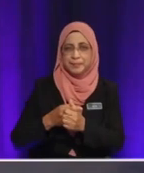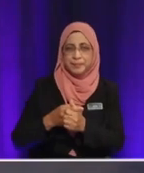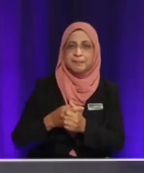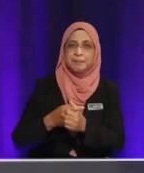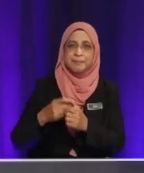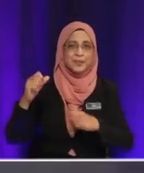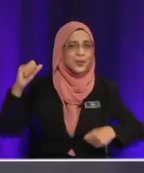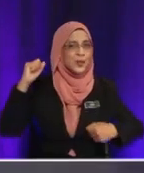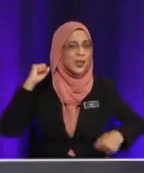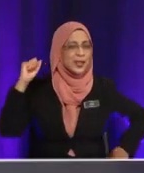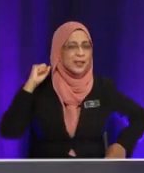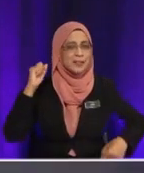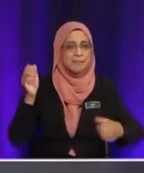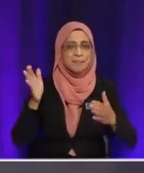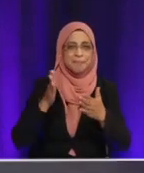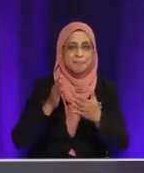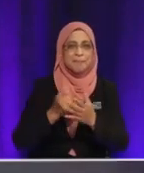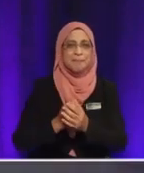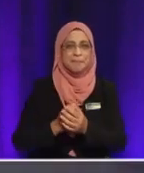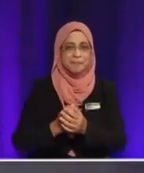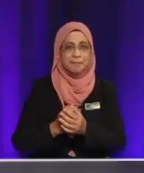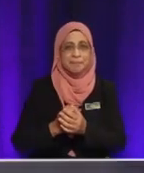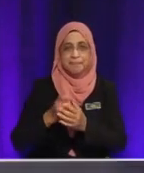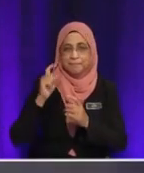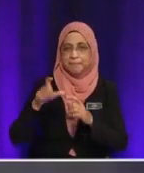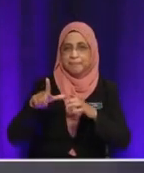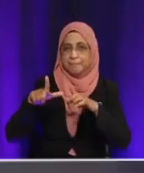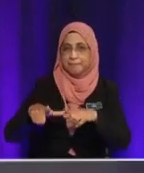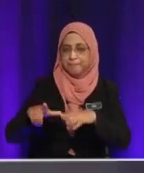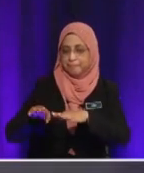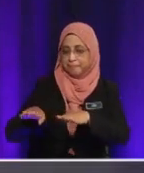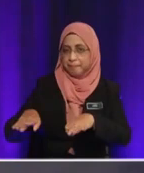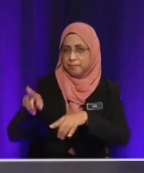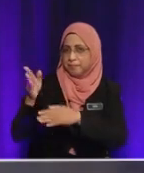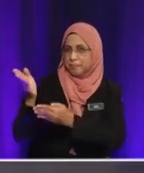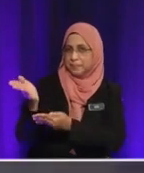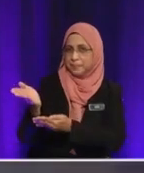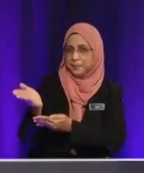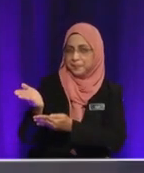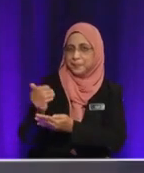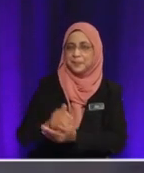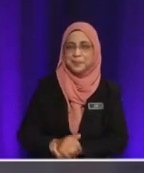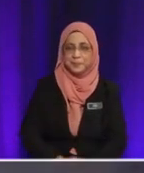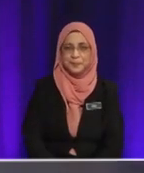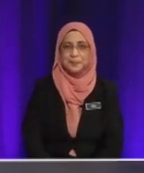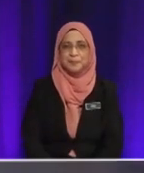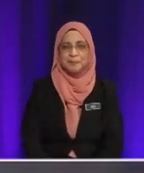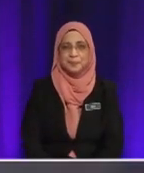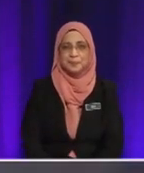apa? Tuala kecil. Okey, tuala kecil ni kita kena letak dahulu dekat hujung kerusi, okey? Hujung okay, kerusi baik.